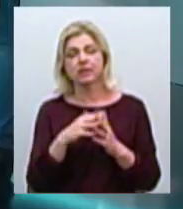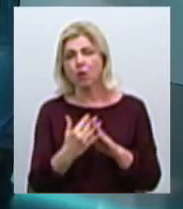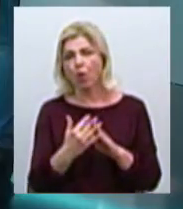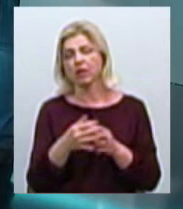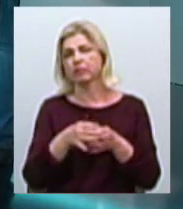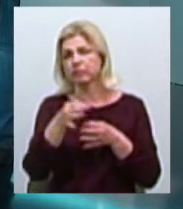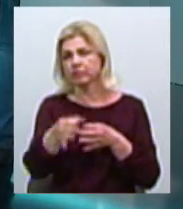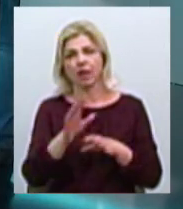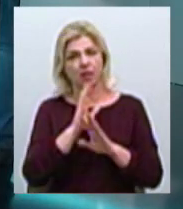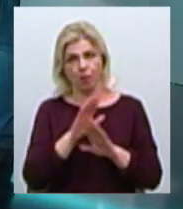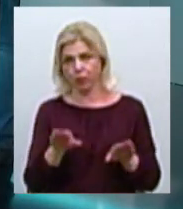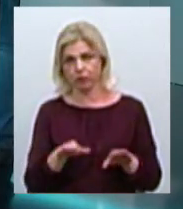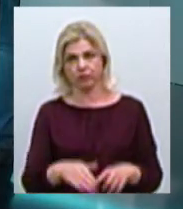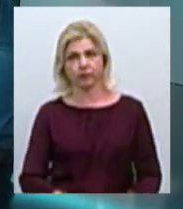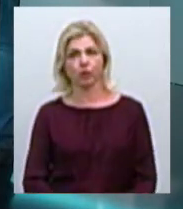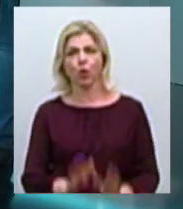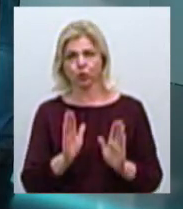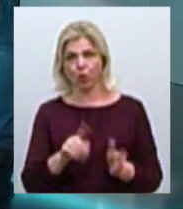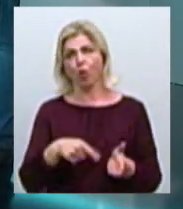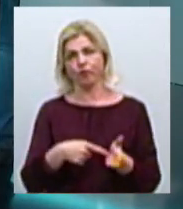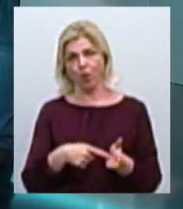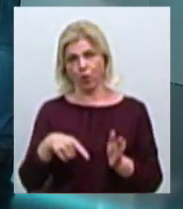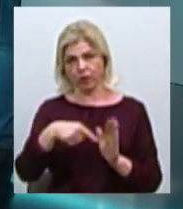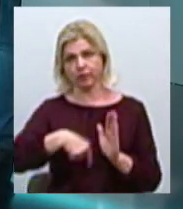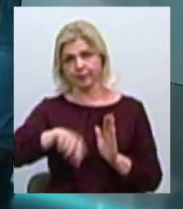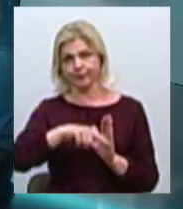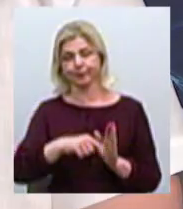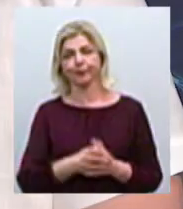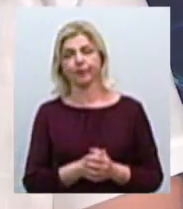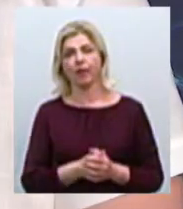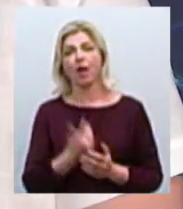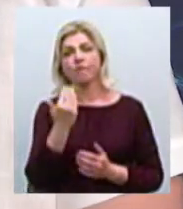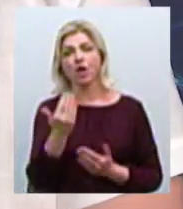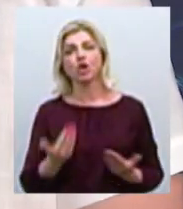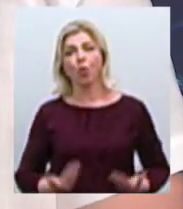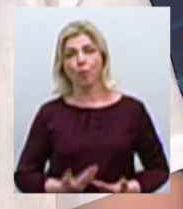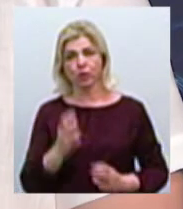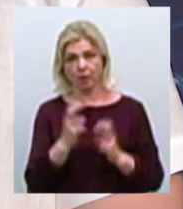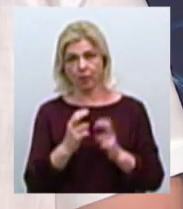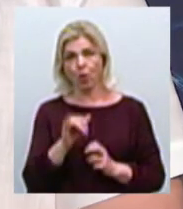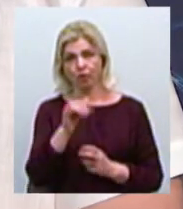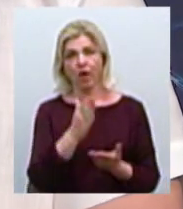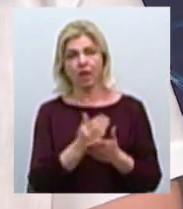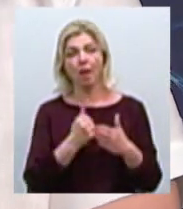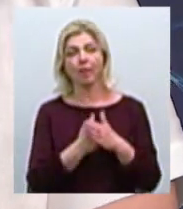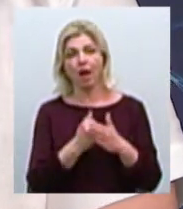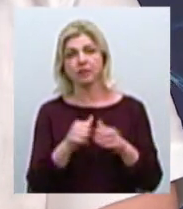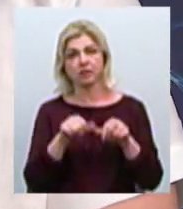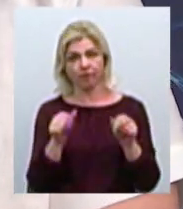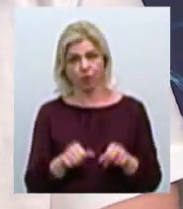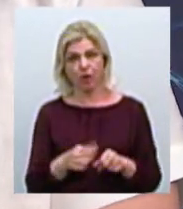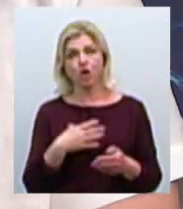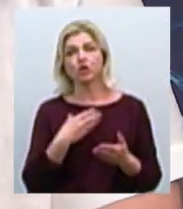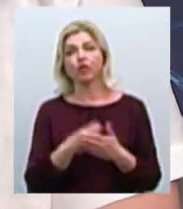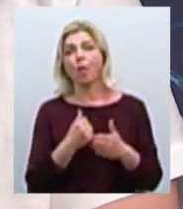будут. А де, до речі, ваше комунальне підприємство розміщується? У вас вже є база сформована? Своєї бази у нас